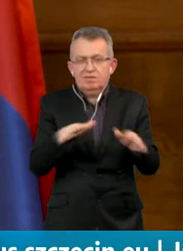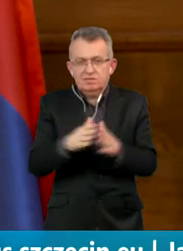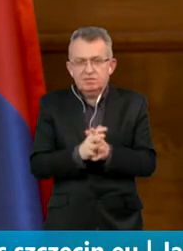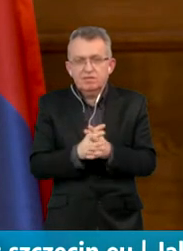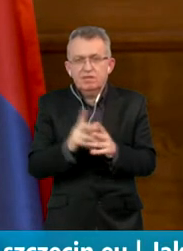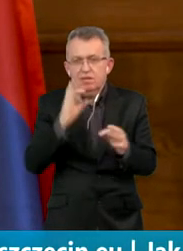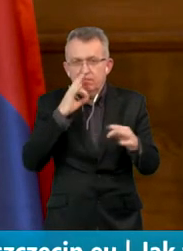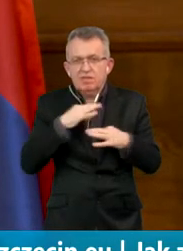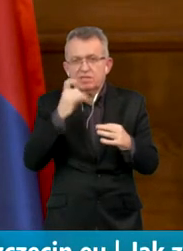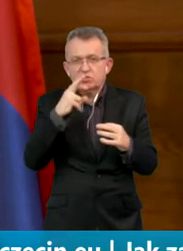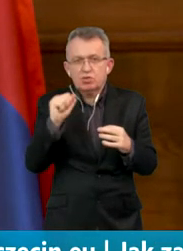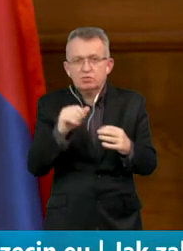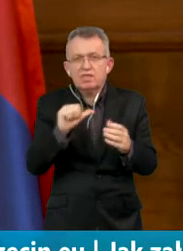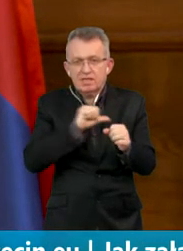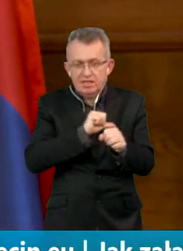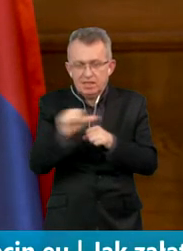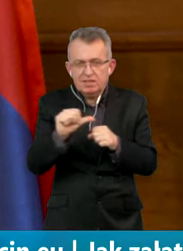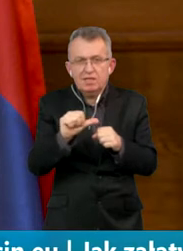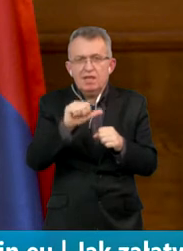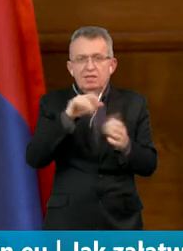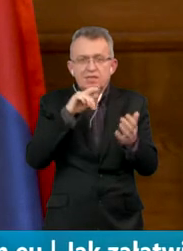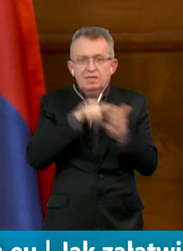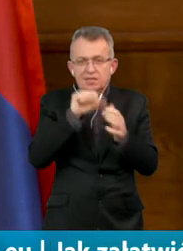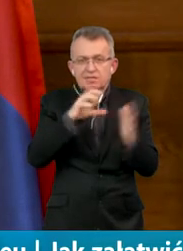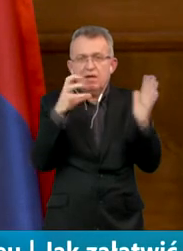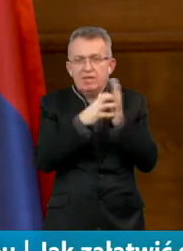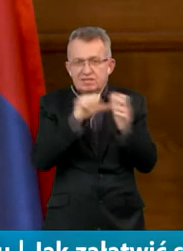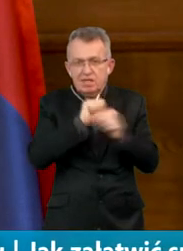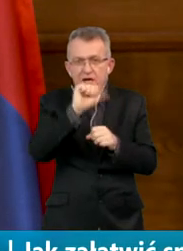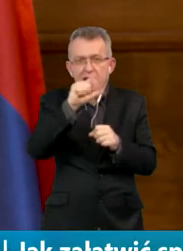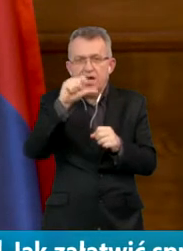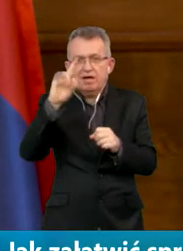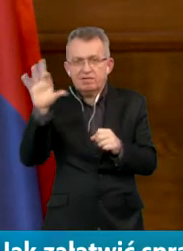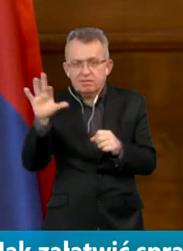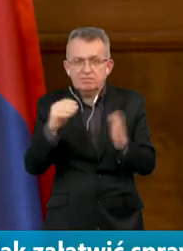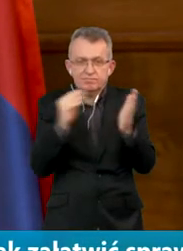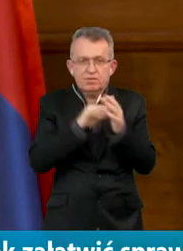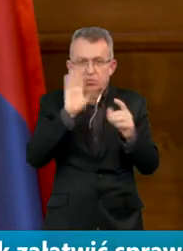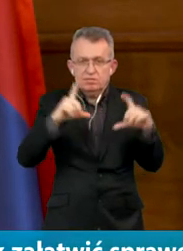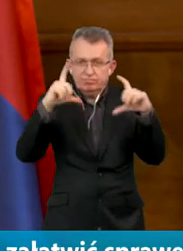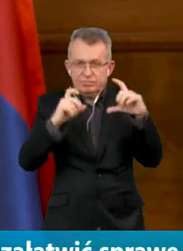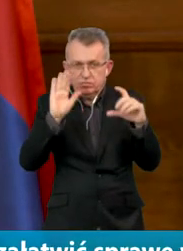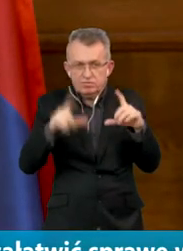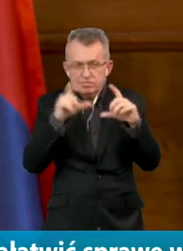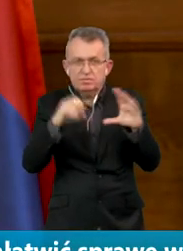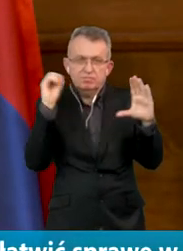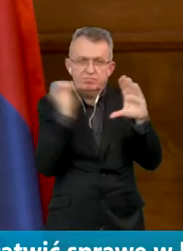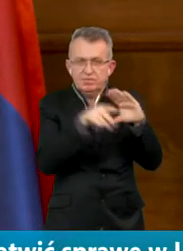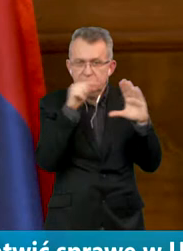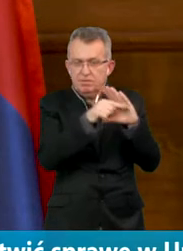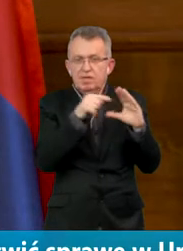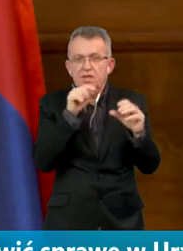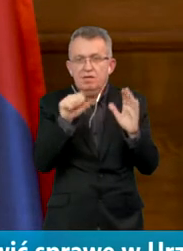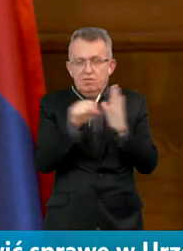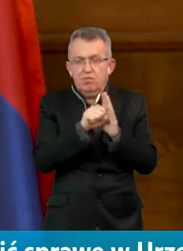Grzegorzu, jest taka aplikacja Alert. Zapraszam do skorzystania z niej. Proszę zrobić zdjęcie, wysłać i na pewno ta